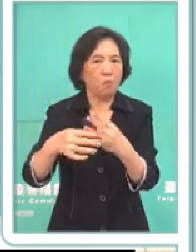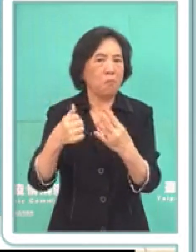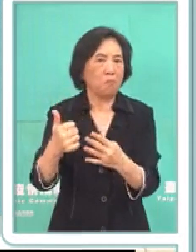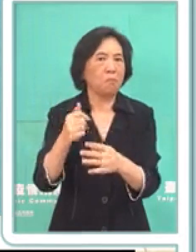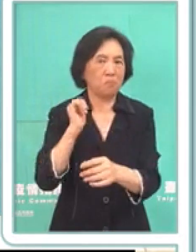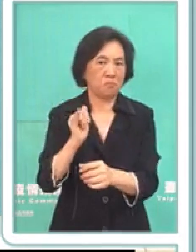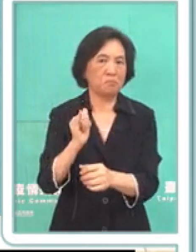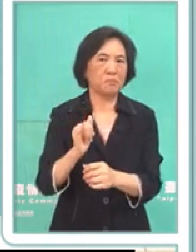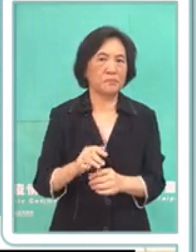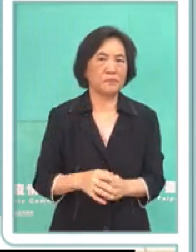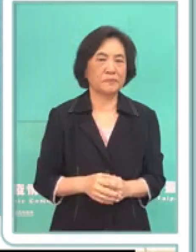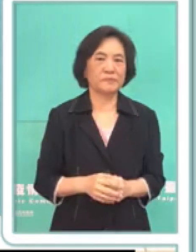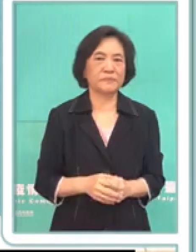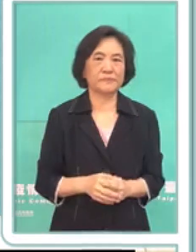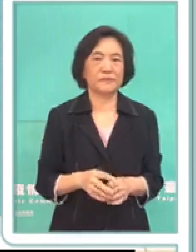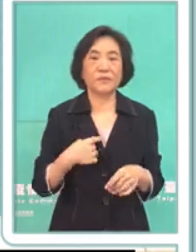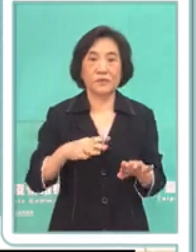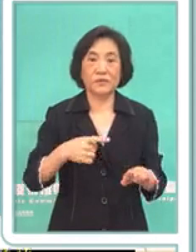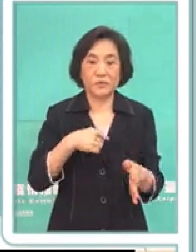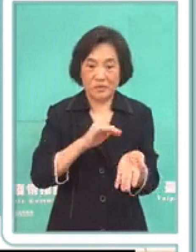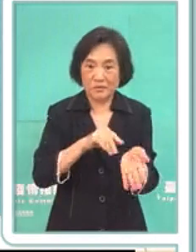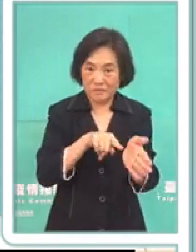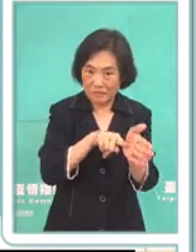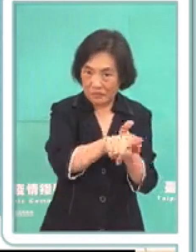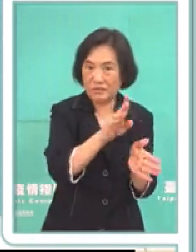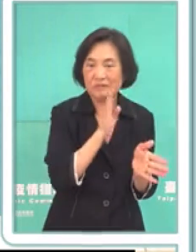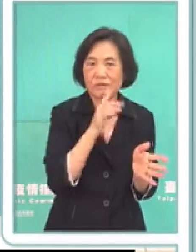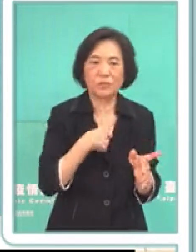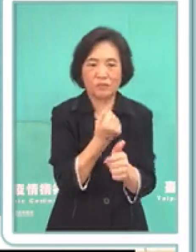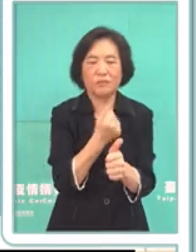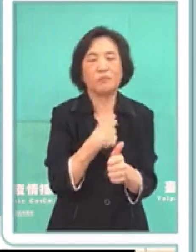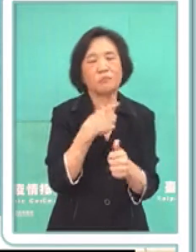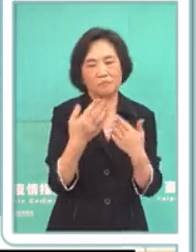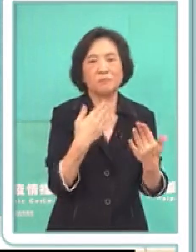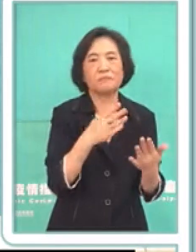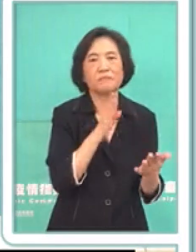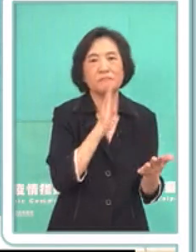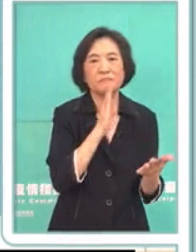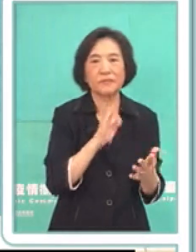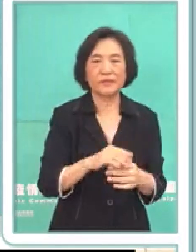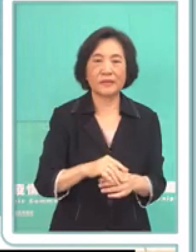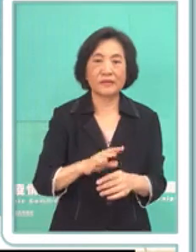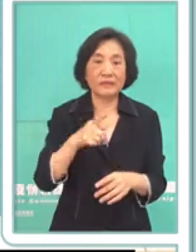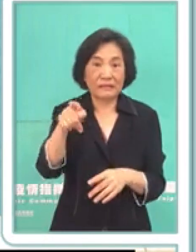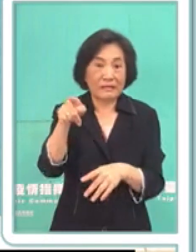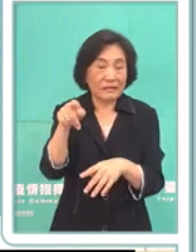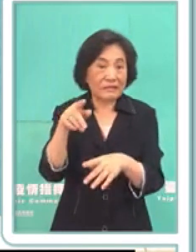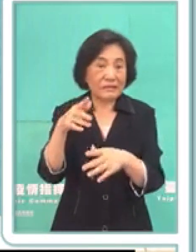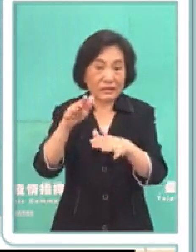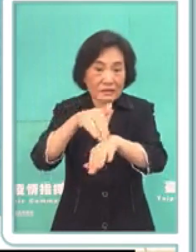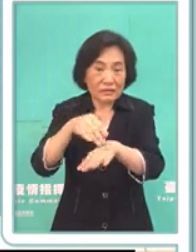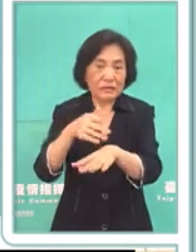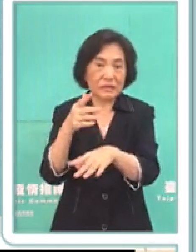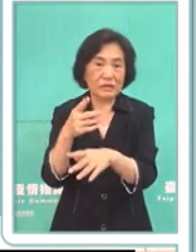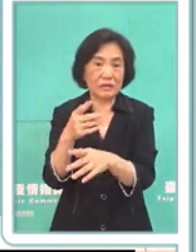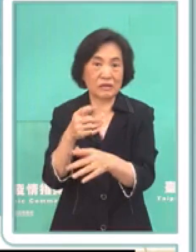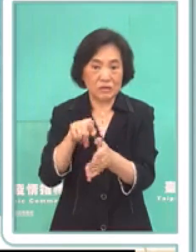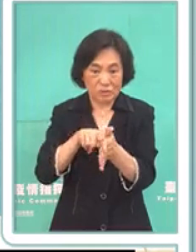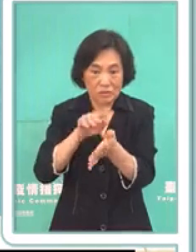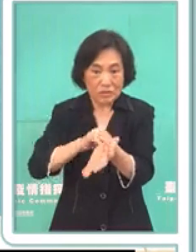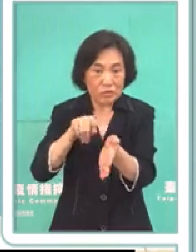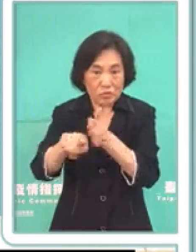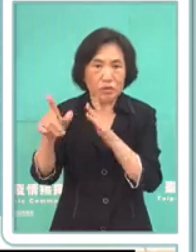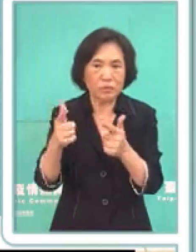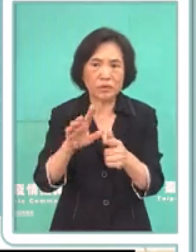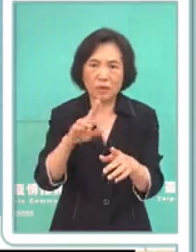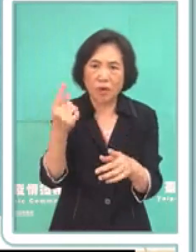错。因为我是医学专业嘛，所以他控制我非常清楚。他不是医学专业，也可以控制的这么也差不多